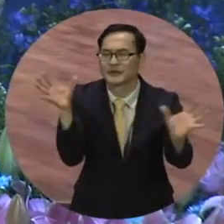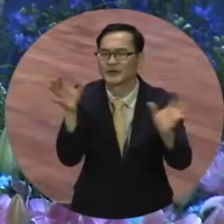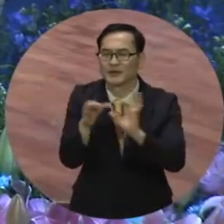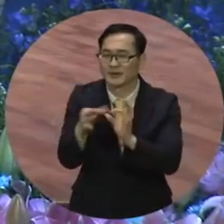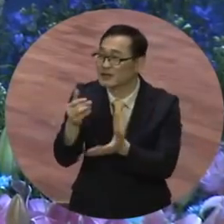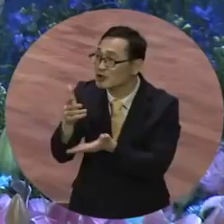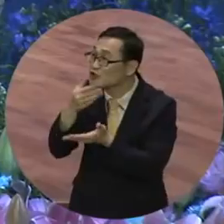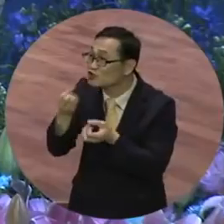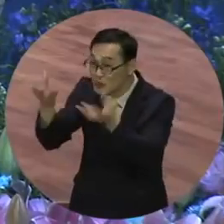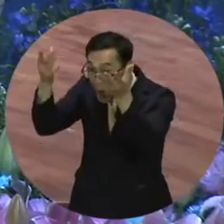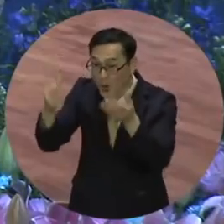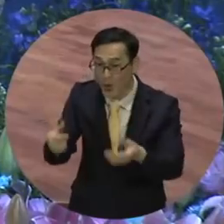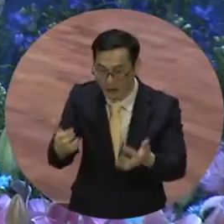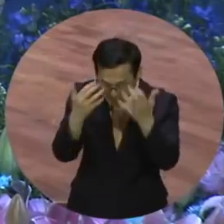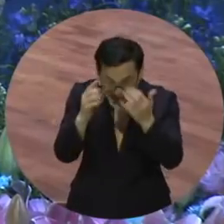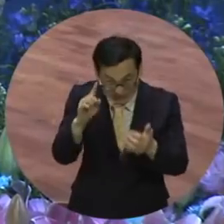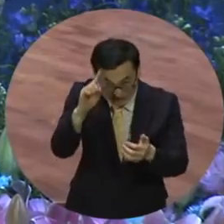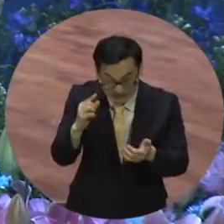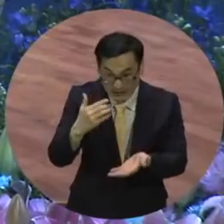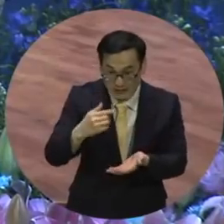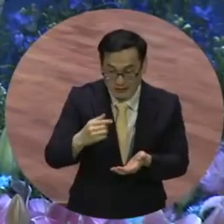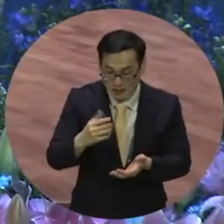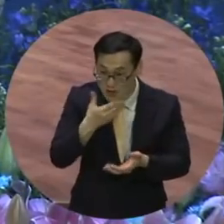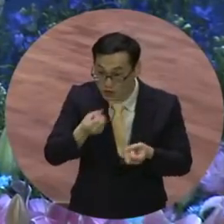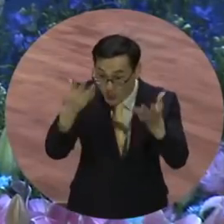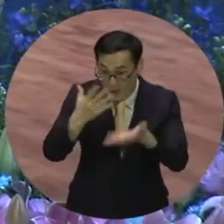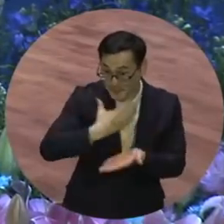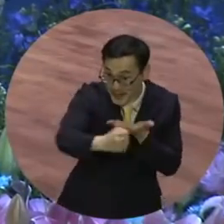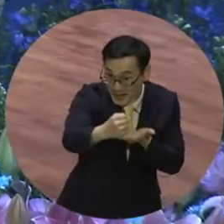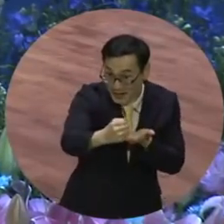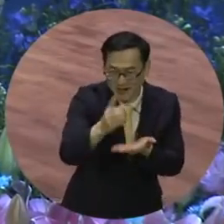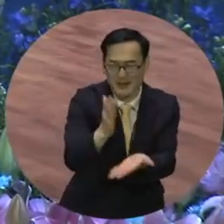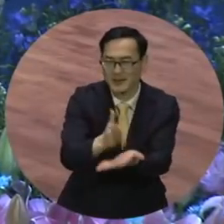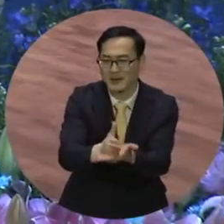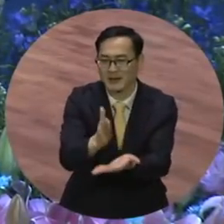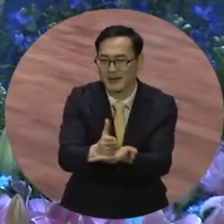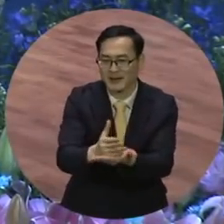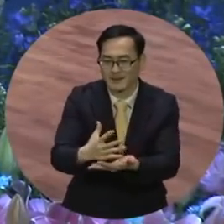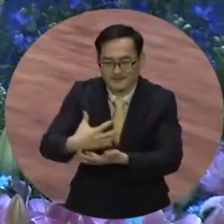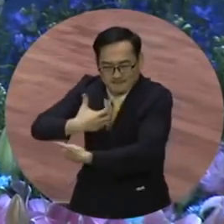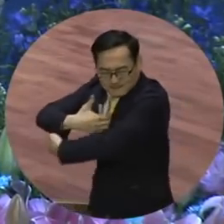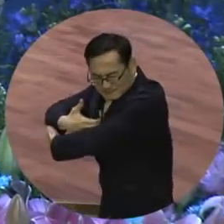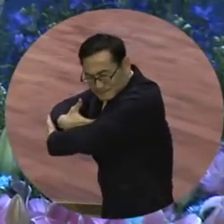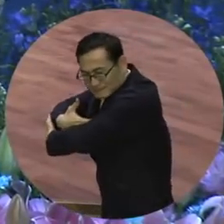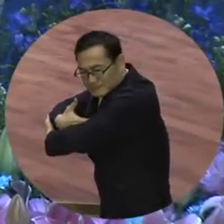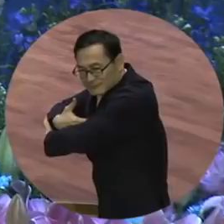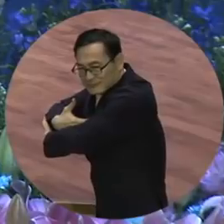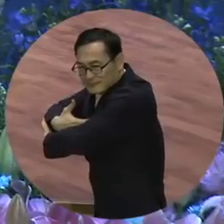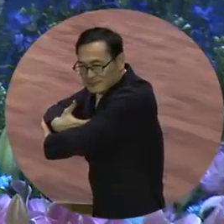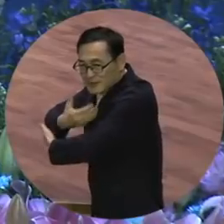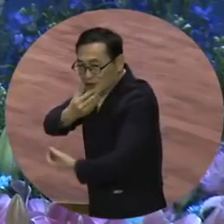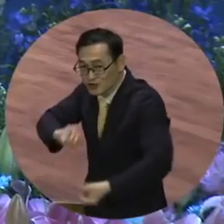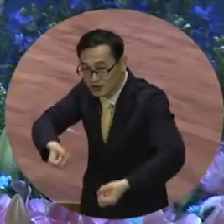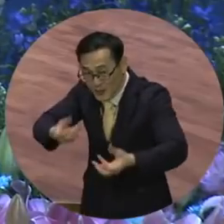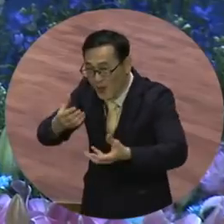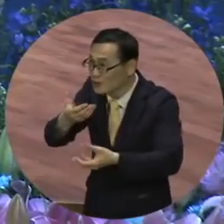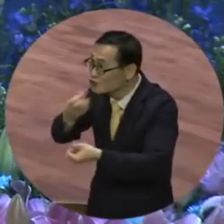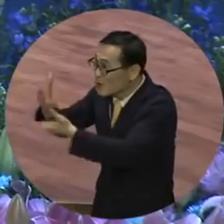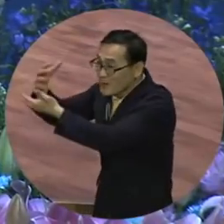축복 빼앗으려고 수없이 공격해도 빼앗기지 마시기 바랍니다. 이 축복 속에서.